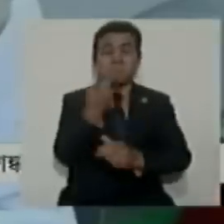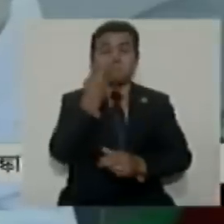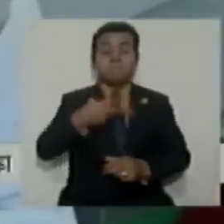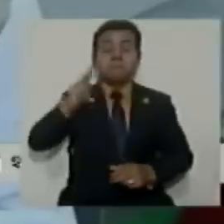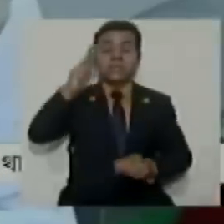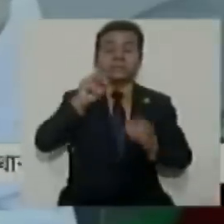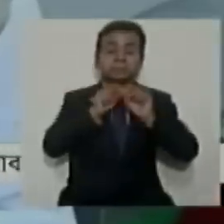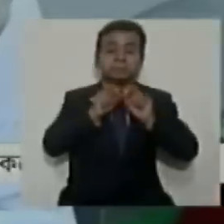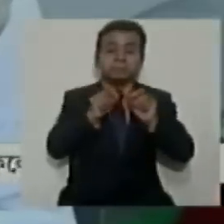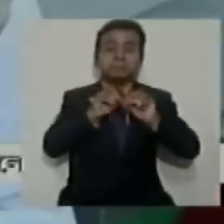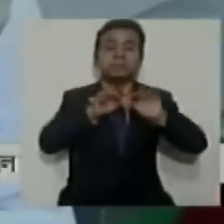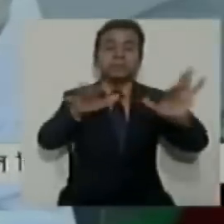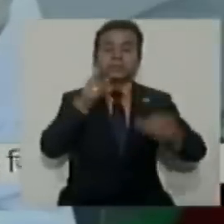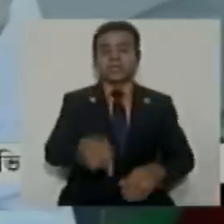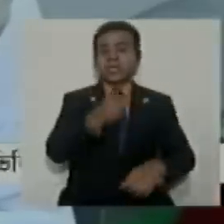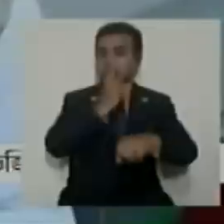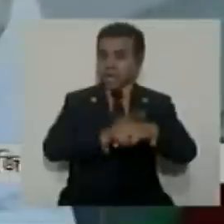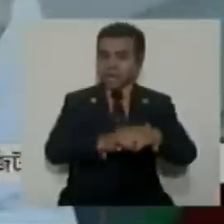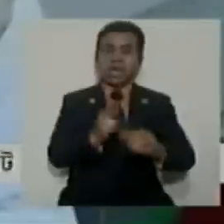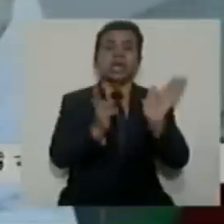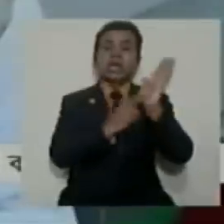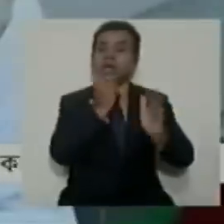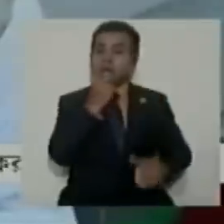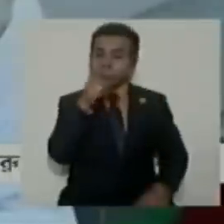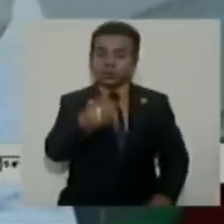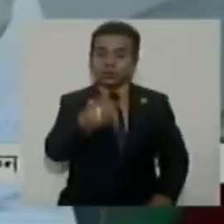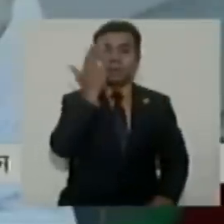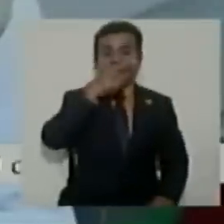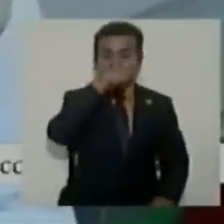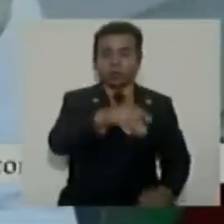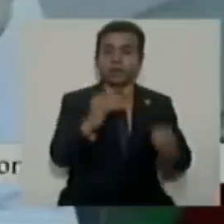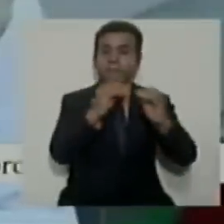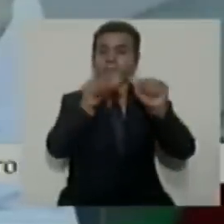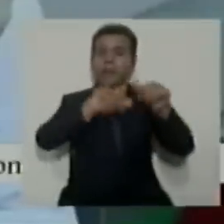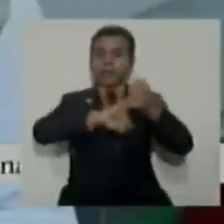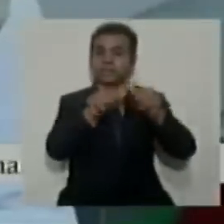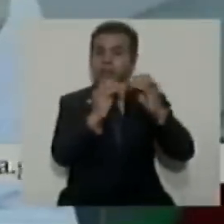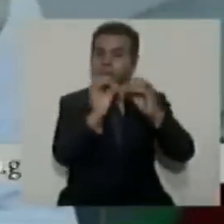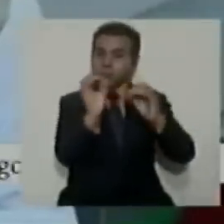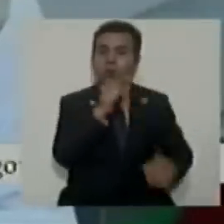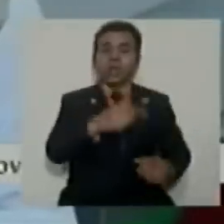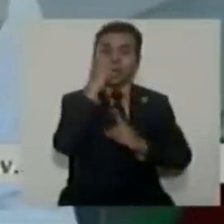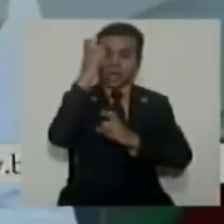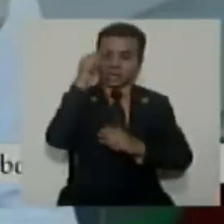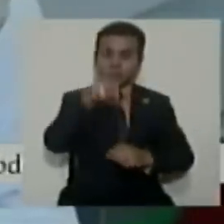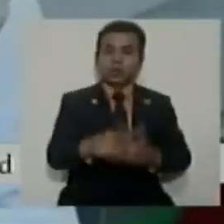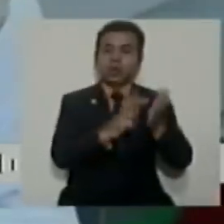নারায়ণগঞ্জ, মিরপুর, বাসাবো, গাজীপুর, ময়মনসিংহ এবং কেরানীগঞ্জ সহ আরো বেশি আজ বেশ